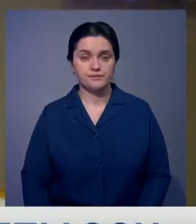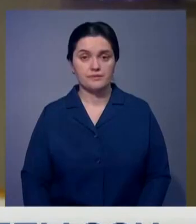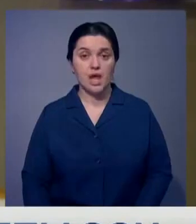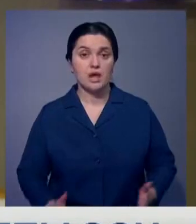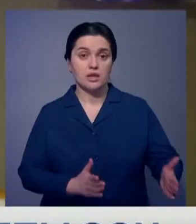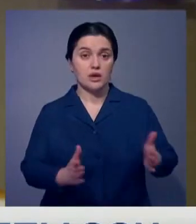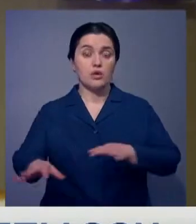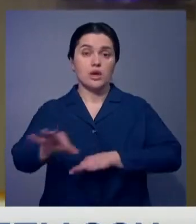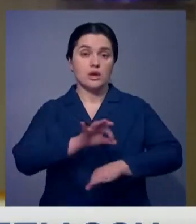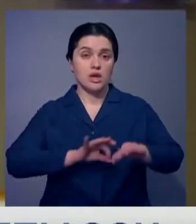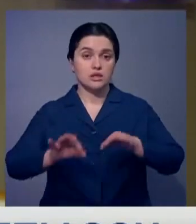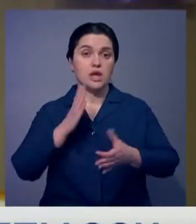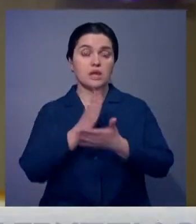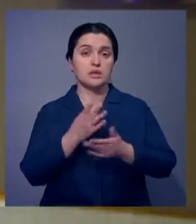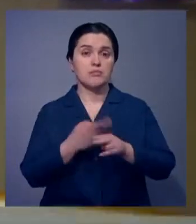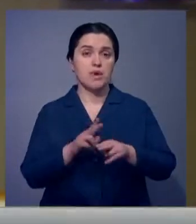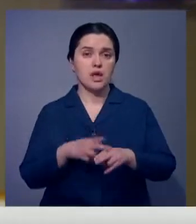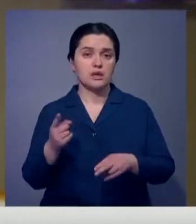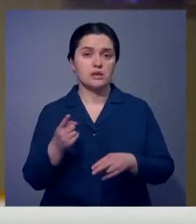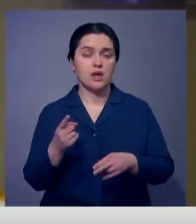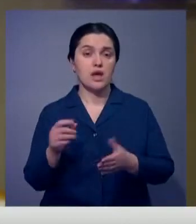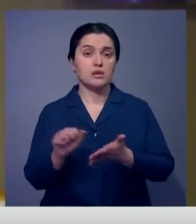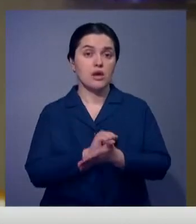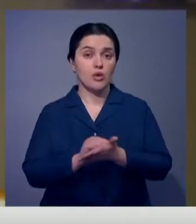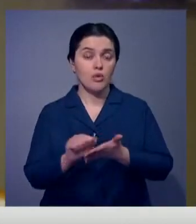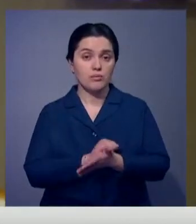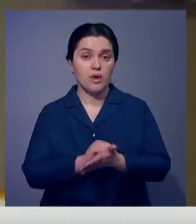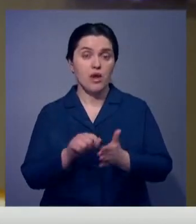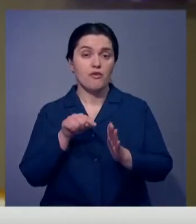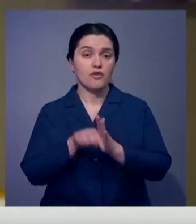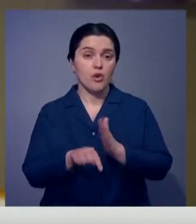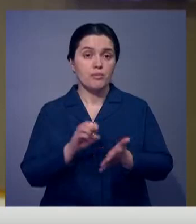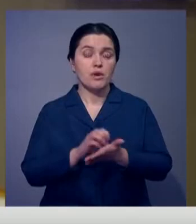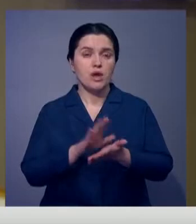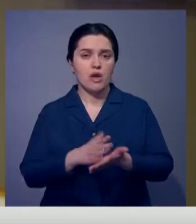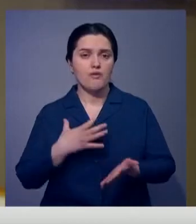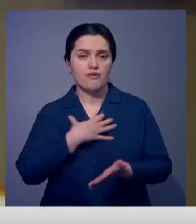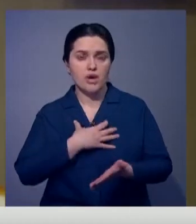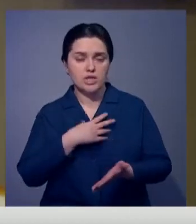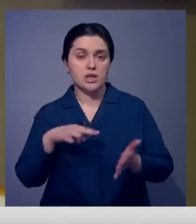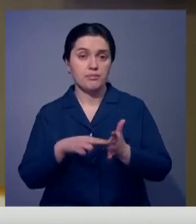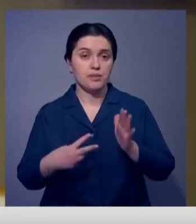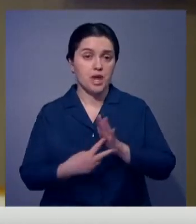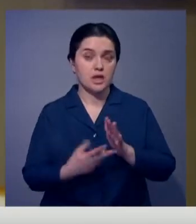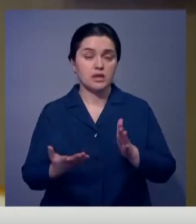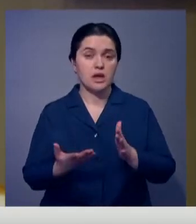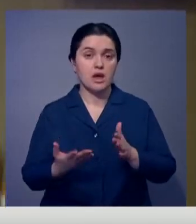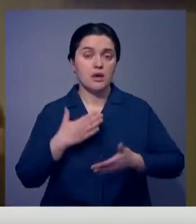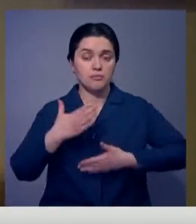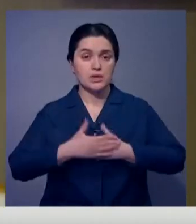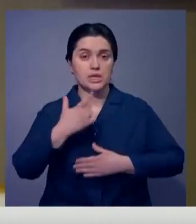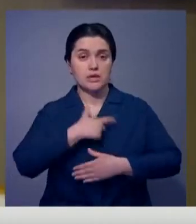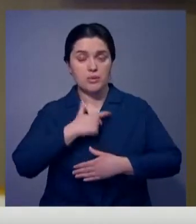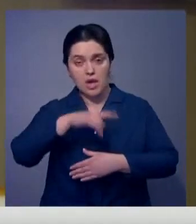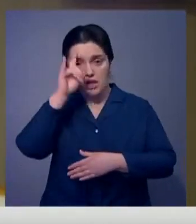Дорожная карта представляет из себя весьма амбициозный документ, и в нем отражены очень важные цели, которые поставило перед собой